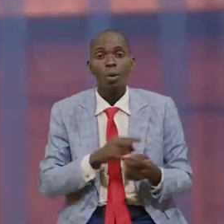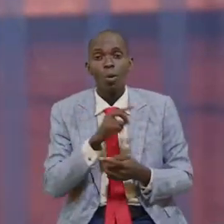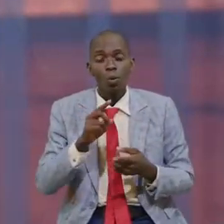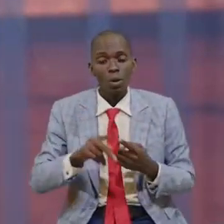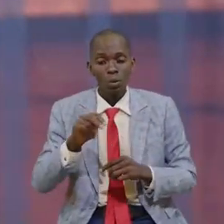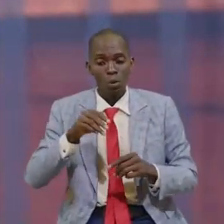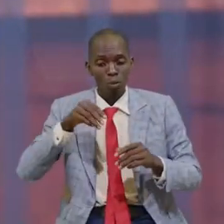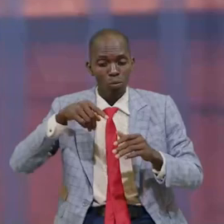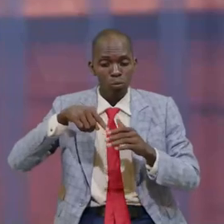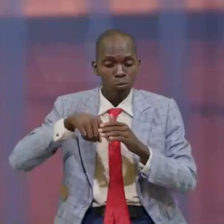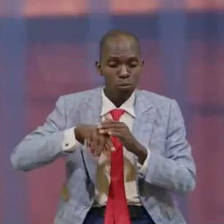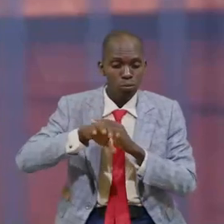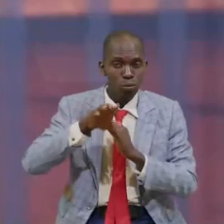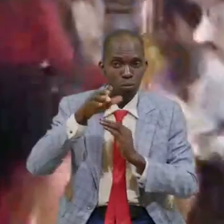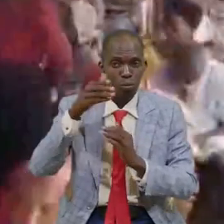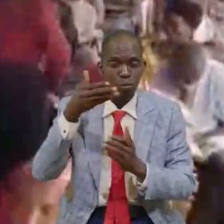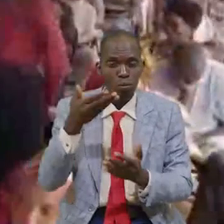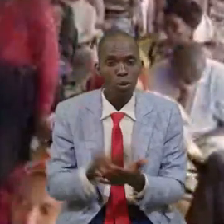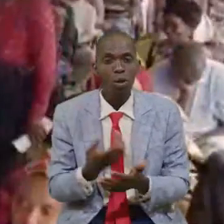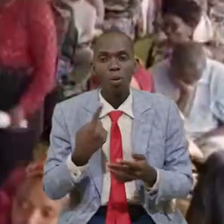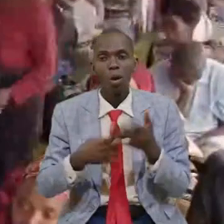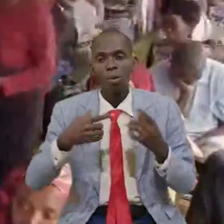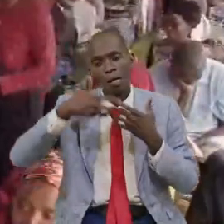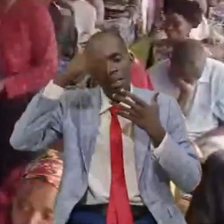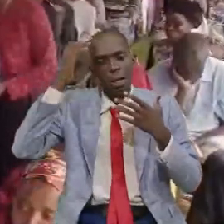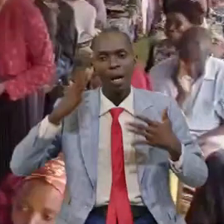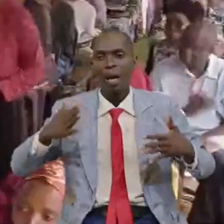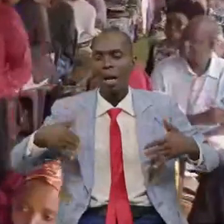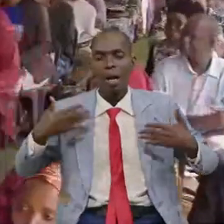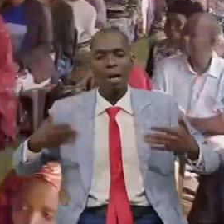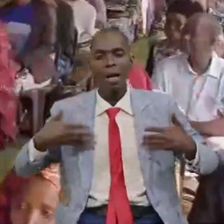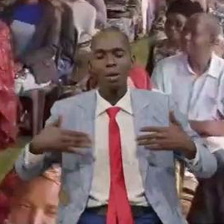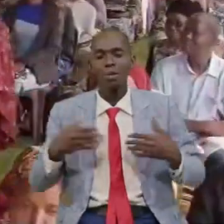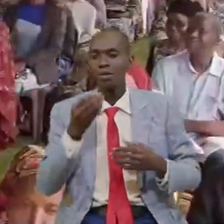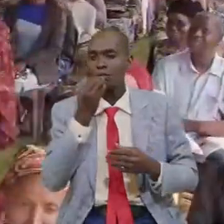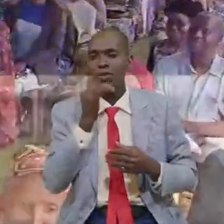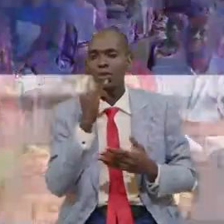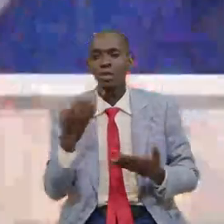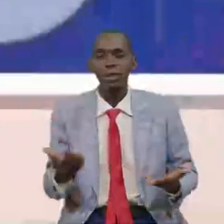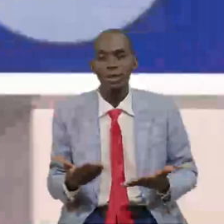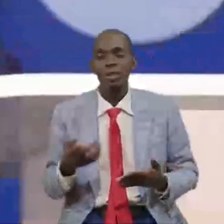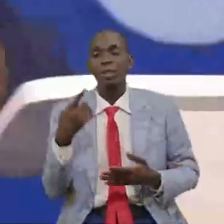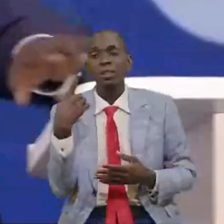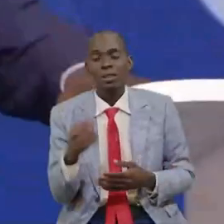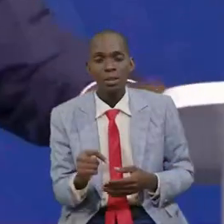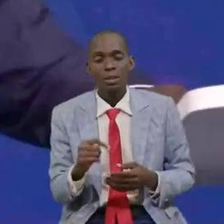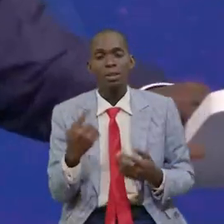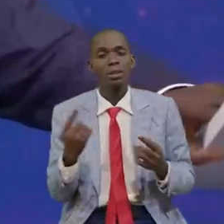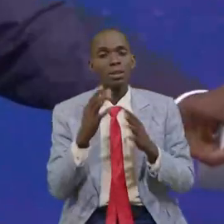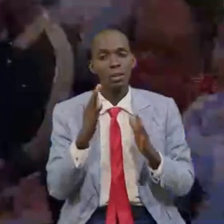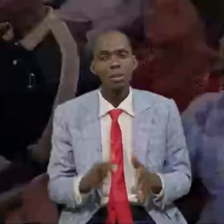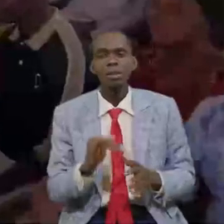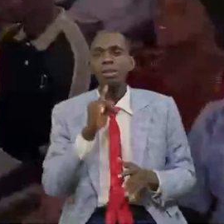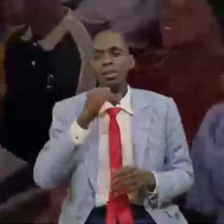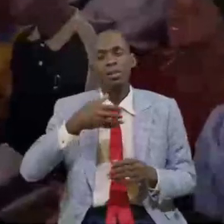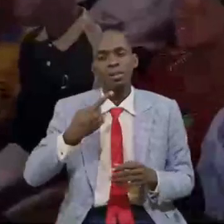sont descendus, les lions, oh, la viande est venue, la viande est venue, la viande est venue. Les incroyants, ils